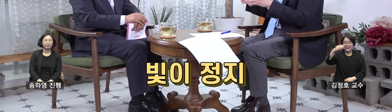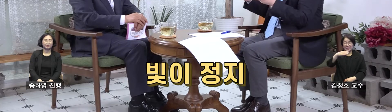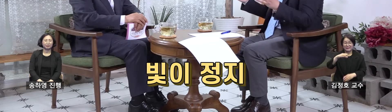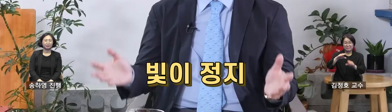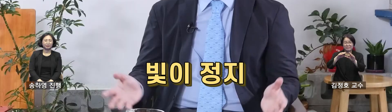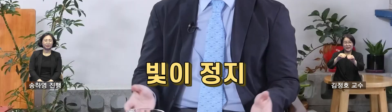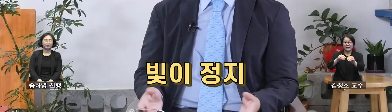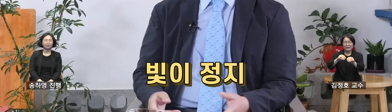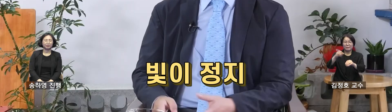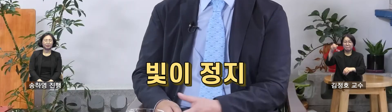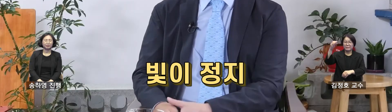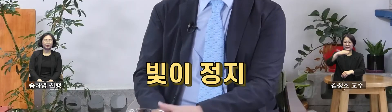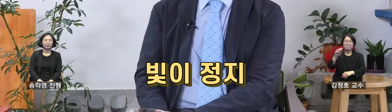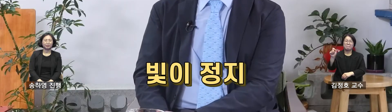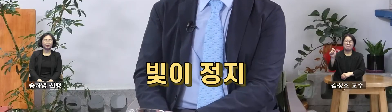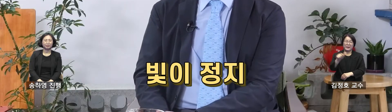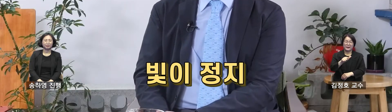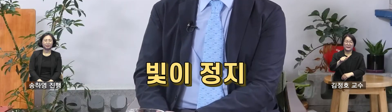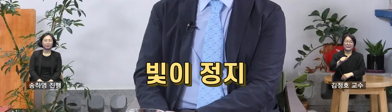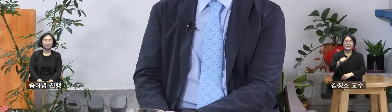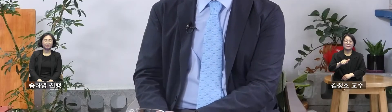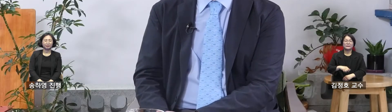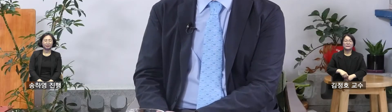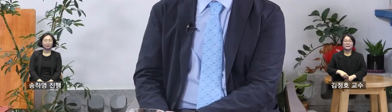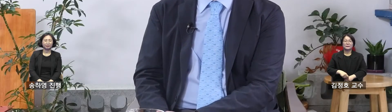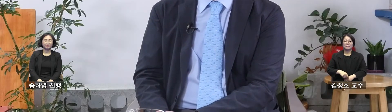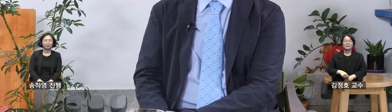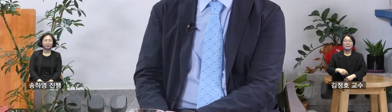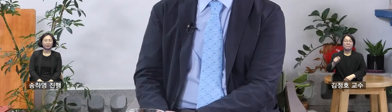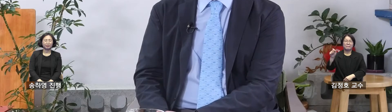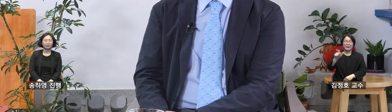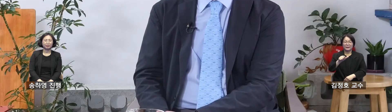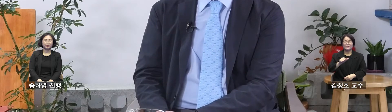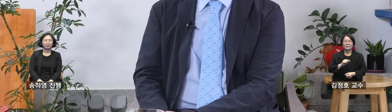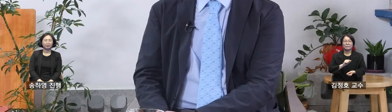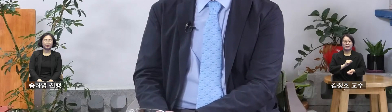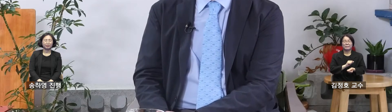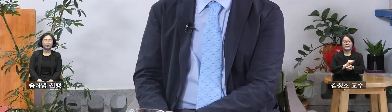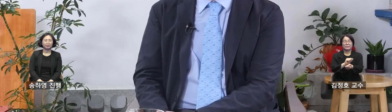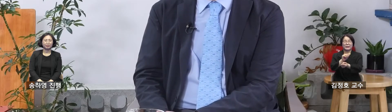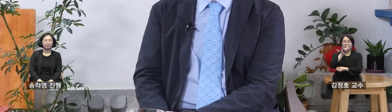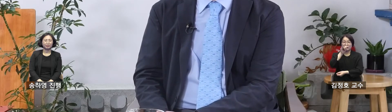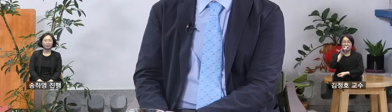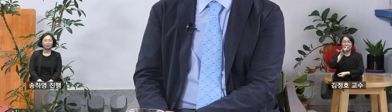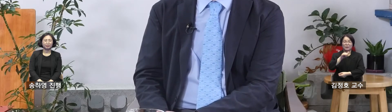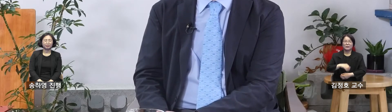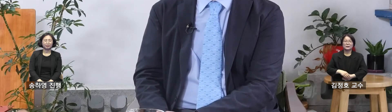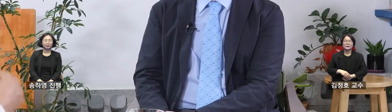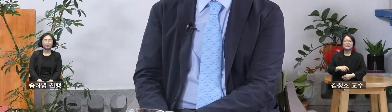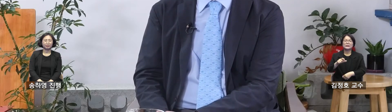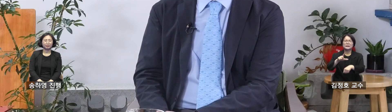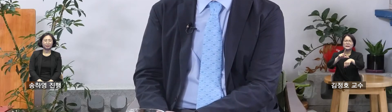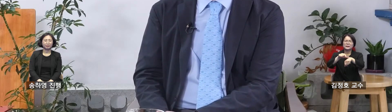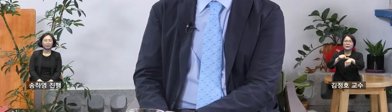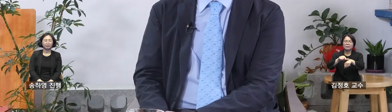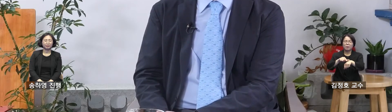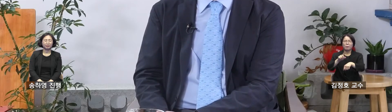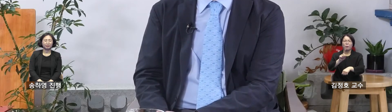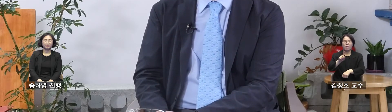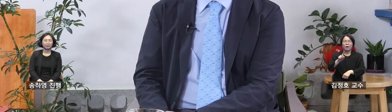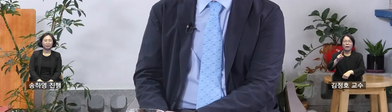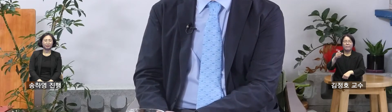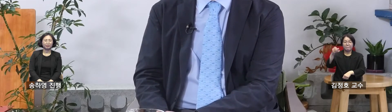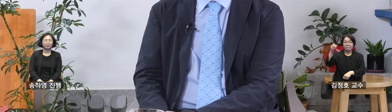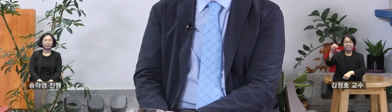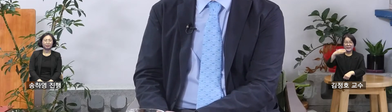빛이 엄청나게 빠른 속도로 그 전파가 돼 갑니다. 그렇지만 femtosecond이라는 시간은 거의 빛도